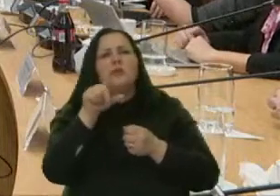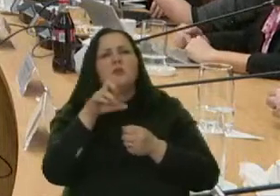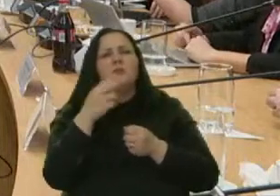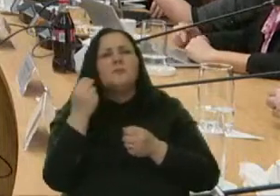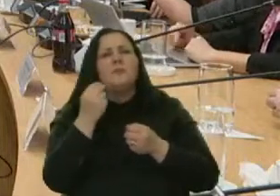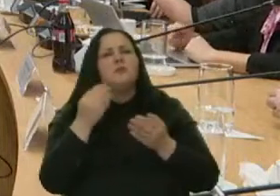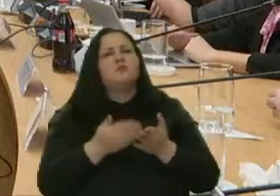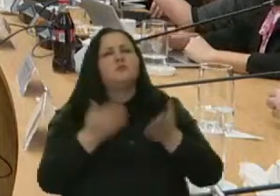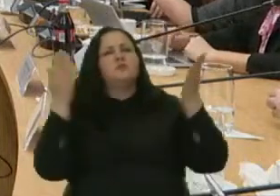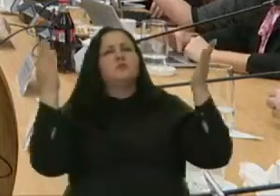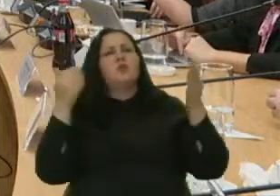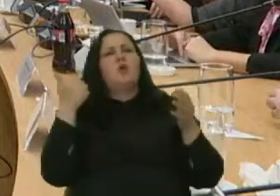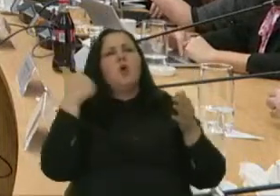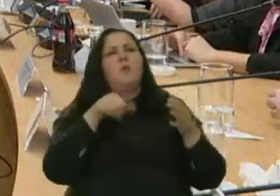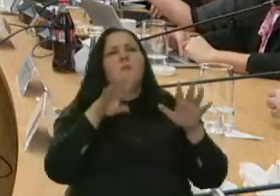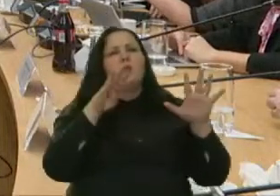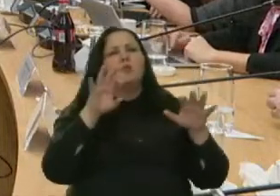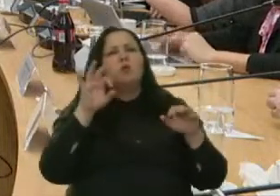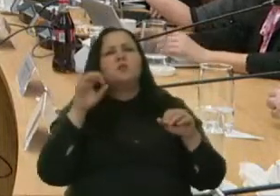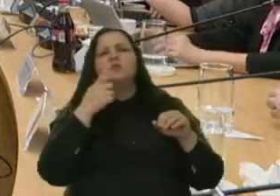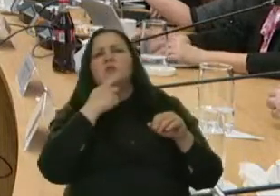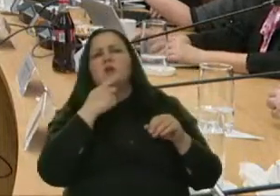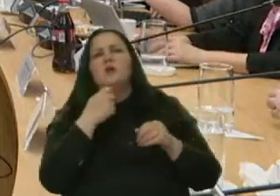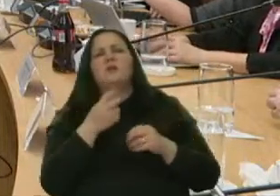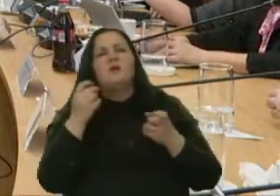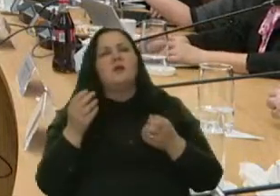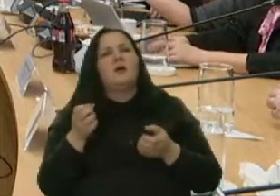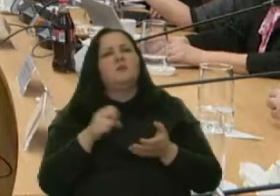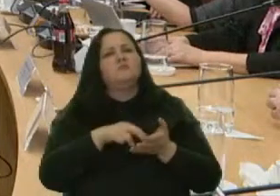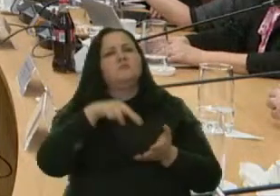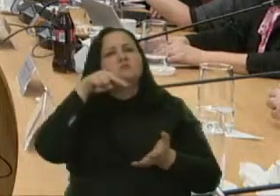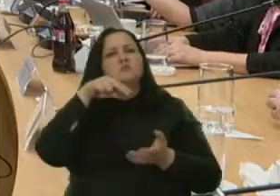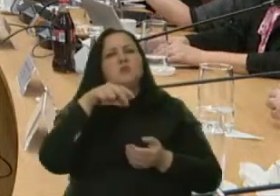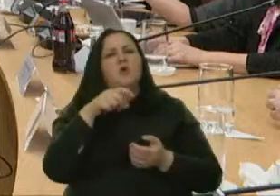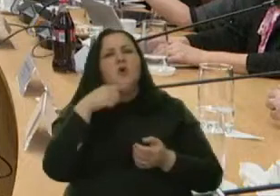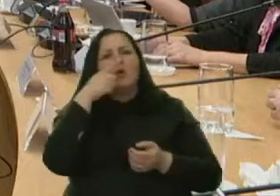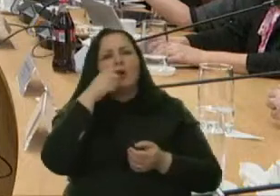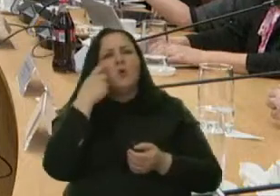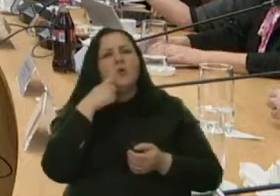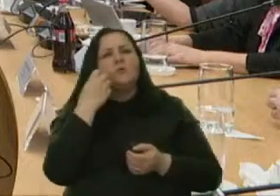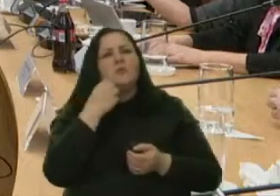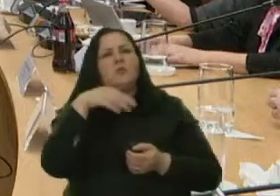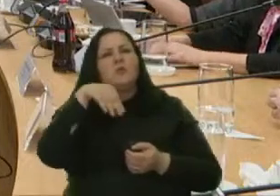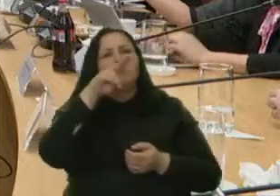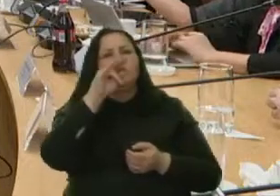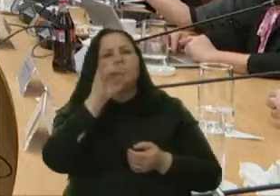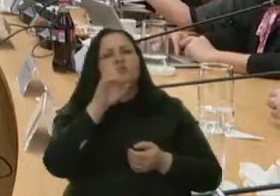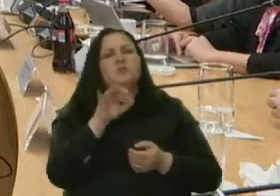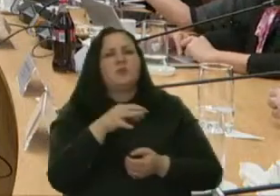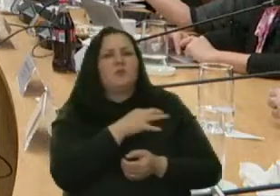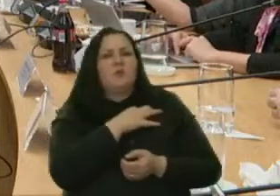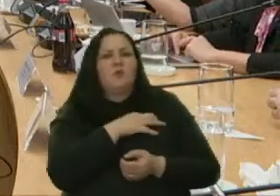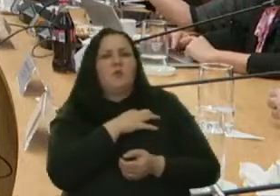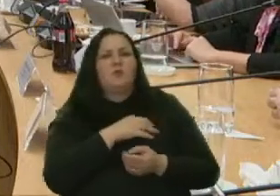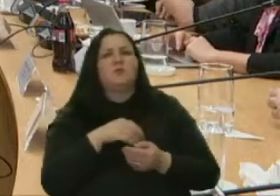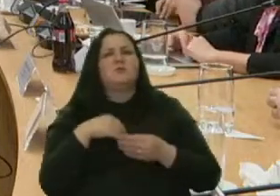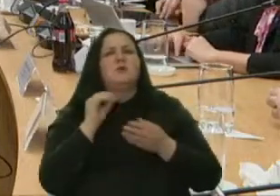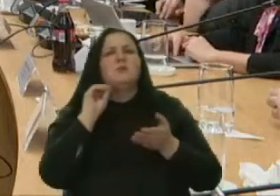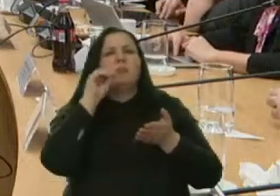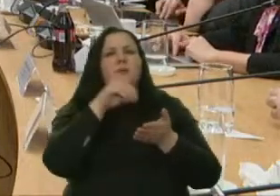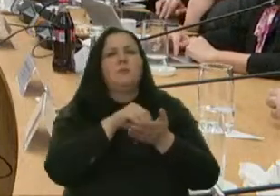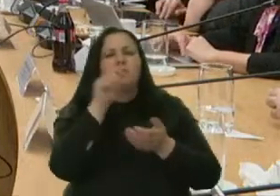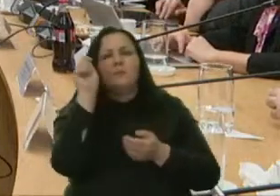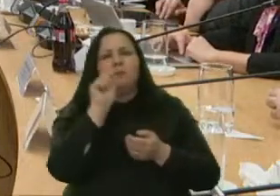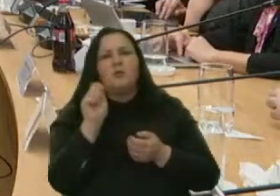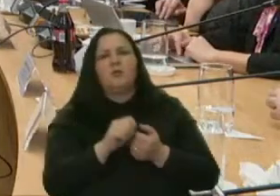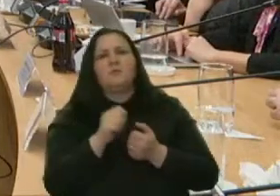celebrarea 1900 de ani de la ridicarea Clujului la Rang de municipiu trebuie să depună Universitatea pe legea 350 proiect